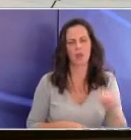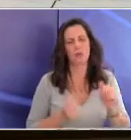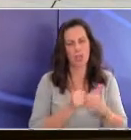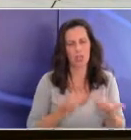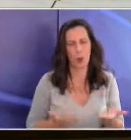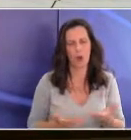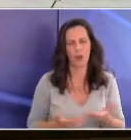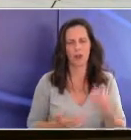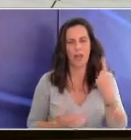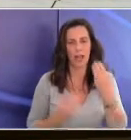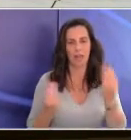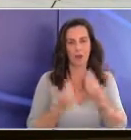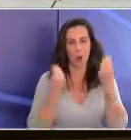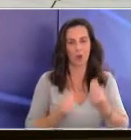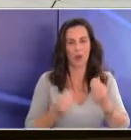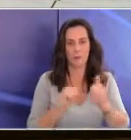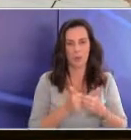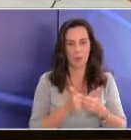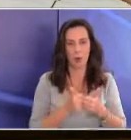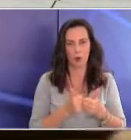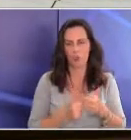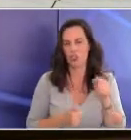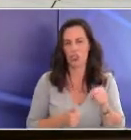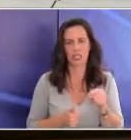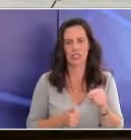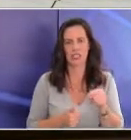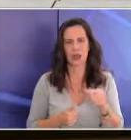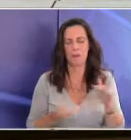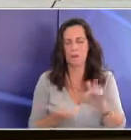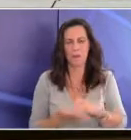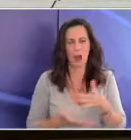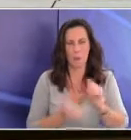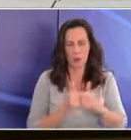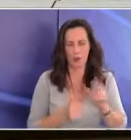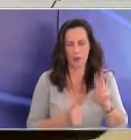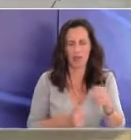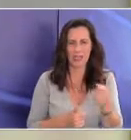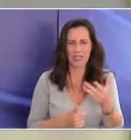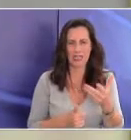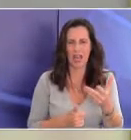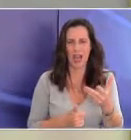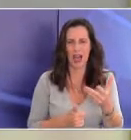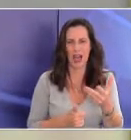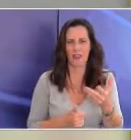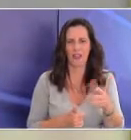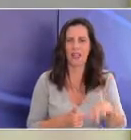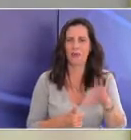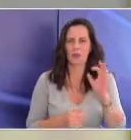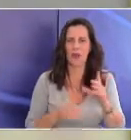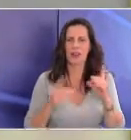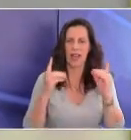ספורט. אחד היתרונות בספורט, שזה נושא, כאילו מקום שבו אפשר קצת יותר לשטח ולמצוא את